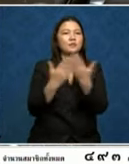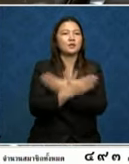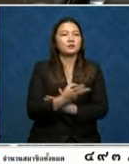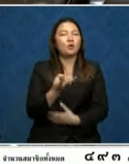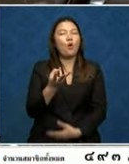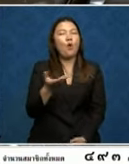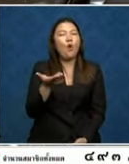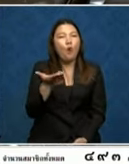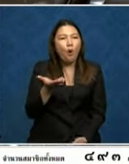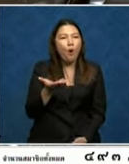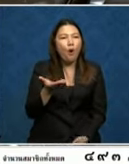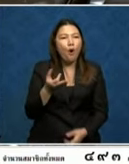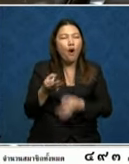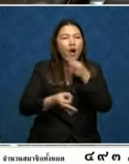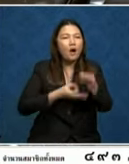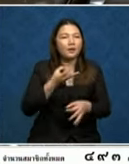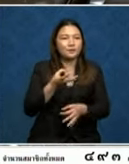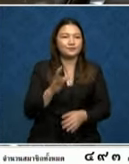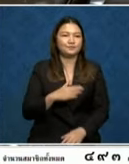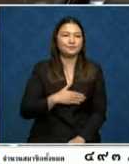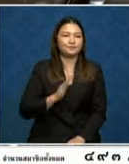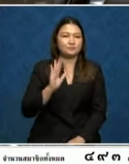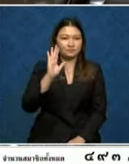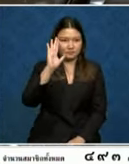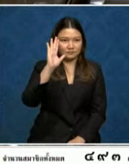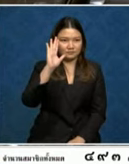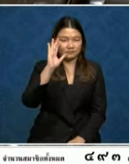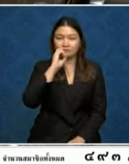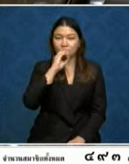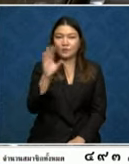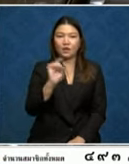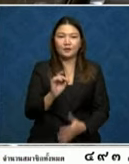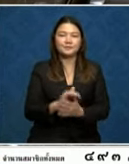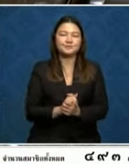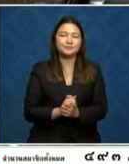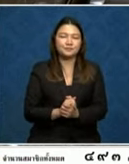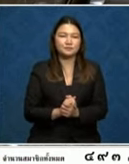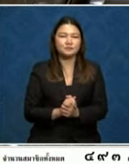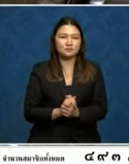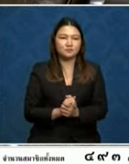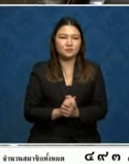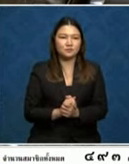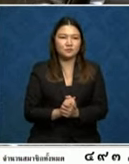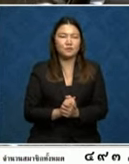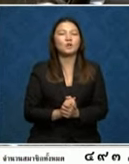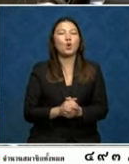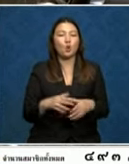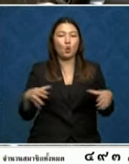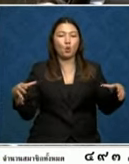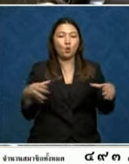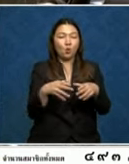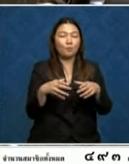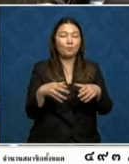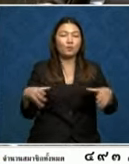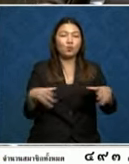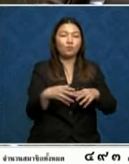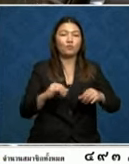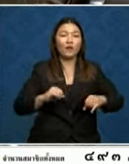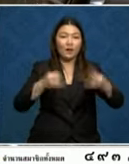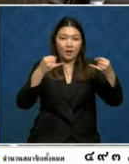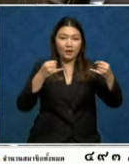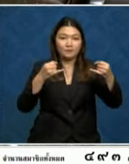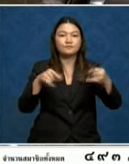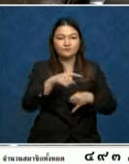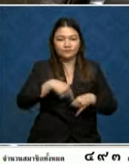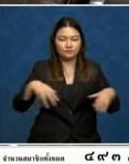gee theเธอปรานครั ผมตยAMแบบนี้นะครัวาจิง ๆ มาต istiyorumวิฝ่ายค้ารมีความชัดเซ็นครัว่าจากสิ่งที่ทานพธน